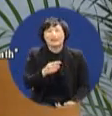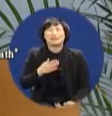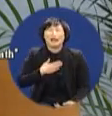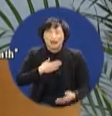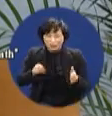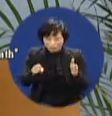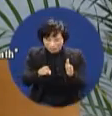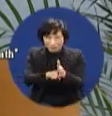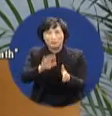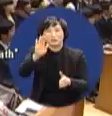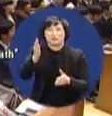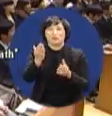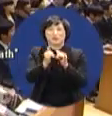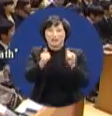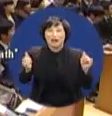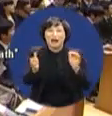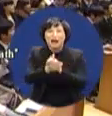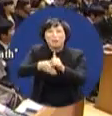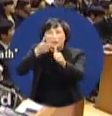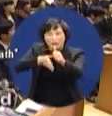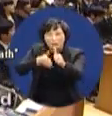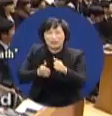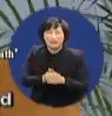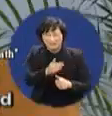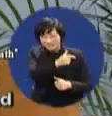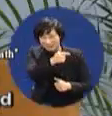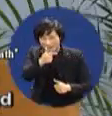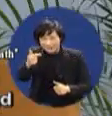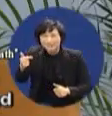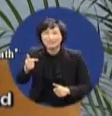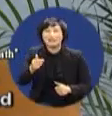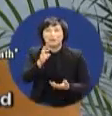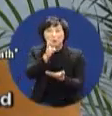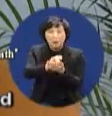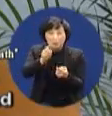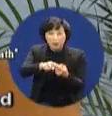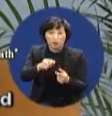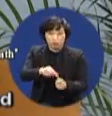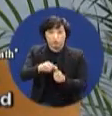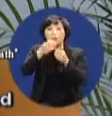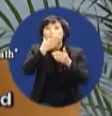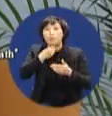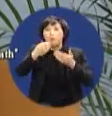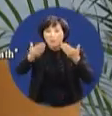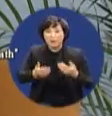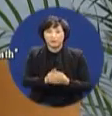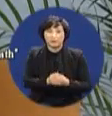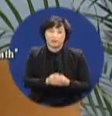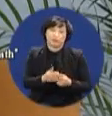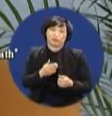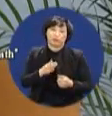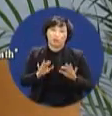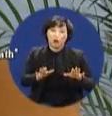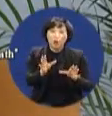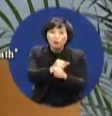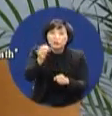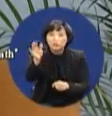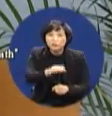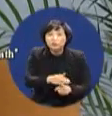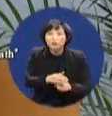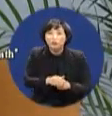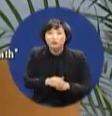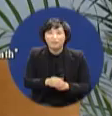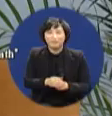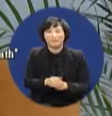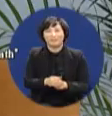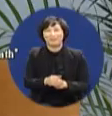나의 믿음이 되셨으면 아멘합시다. 이 엄청난 합법적인 구원과 축복이 언제부터